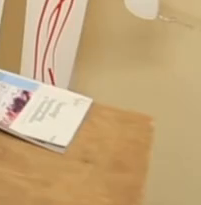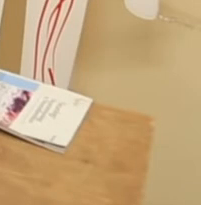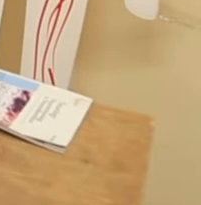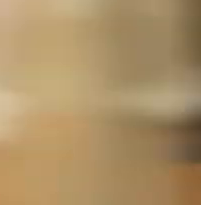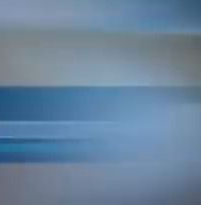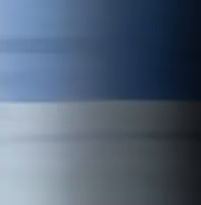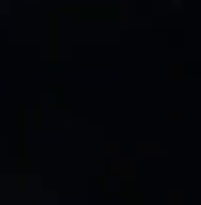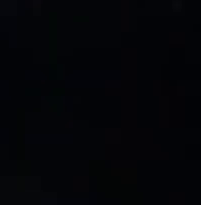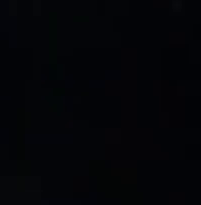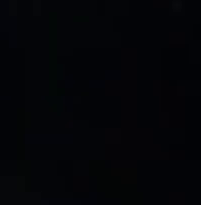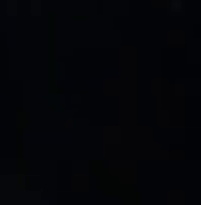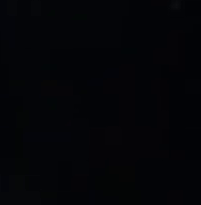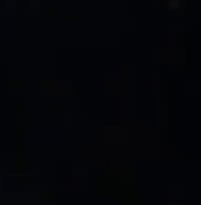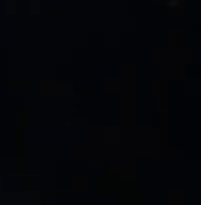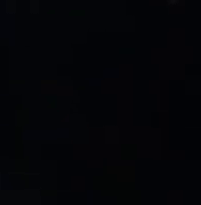პირობებში სჭირდებათ.